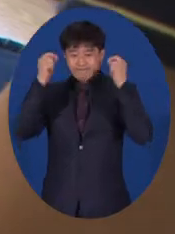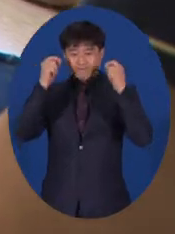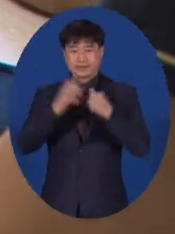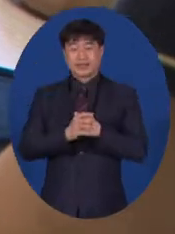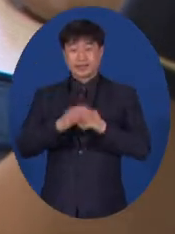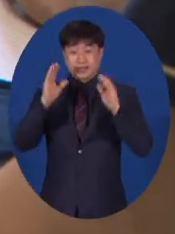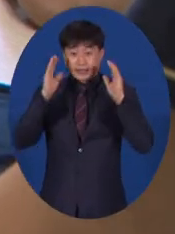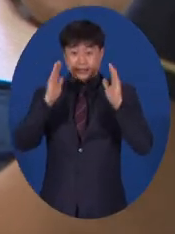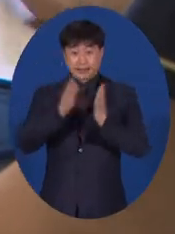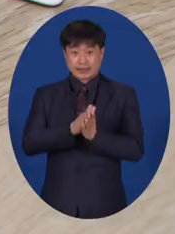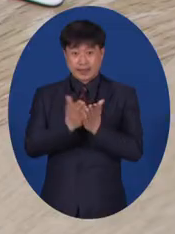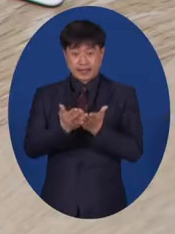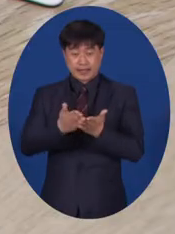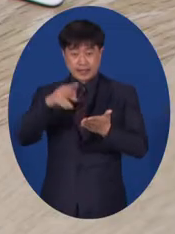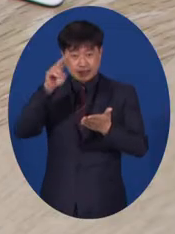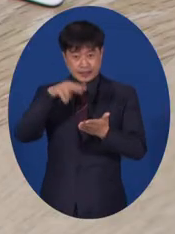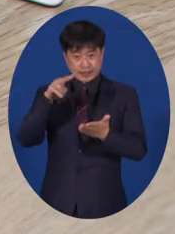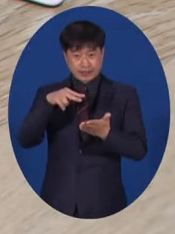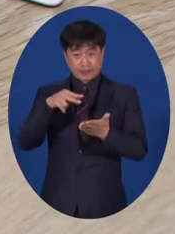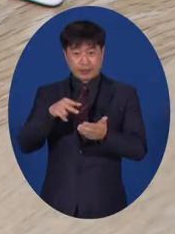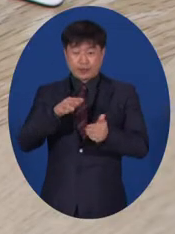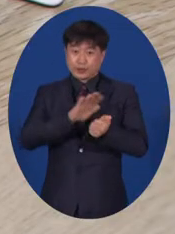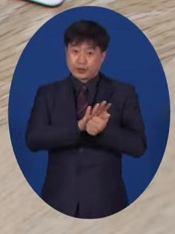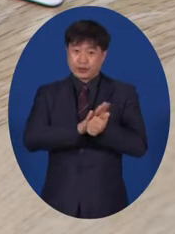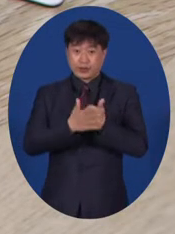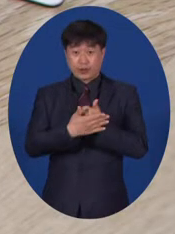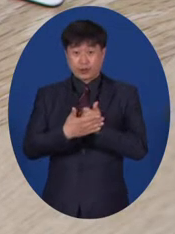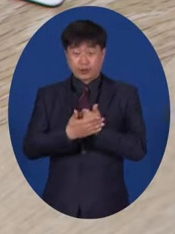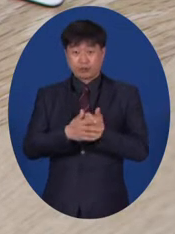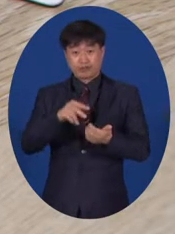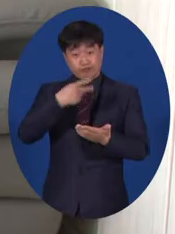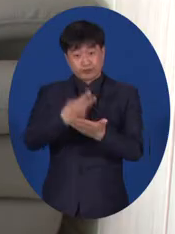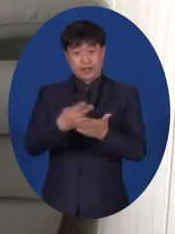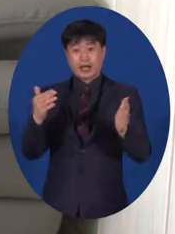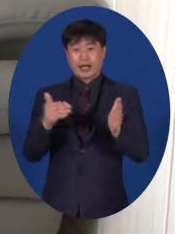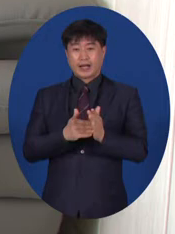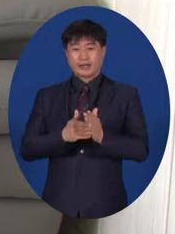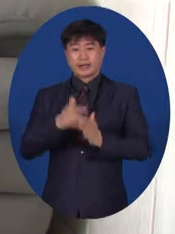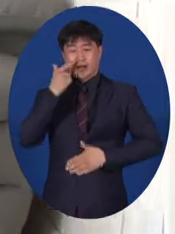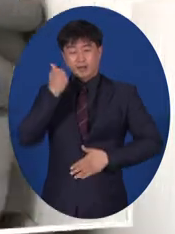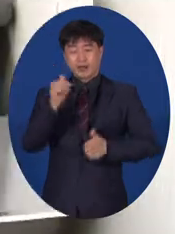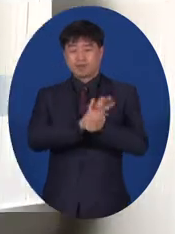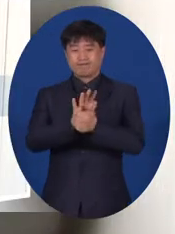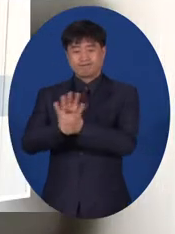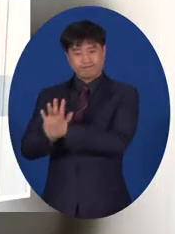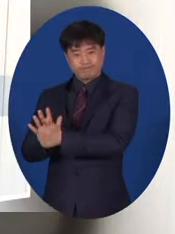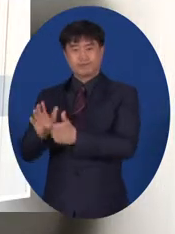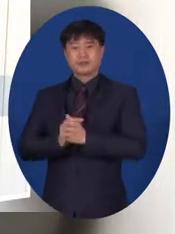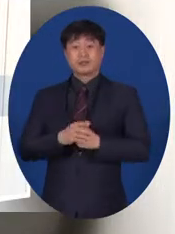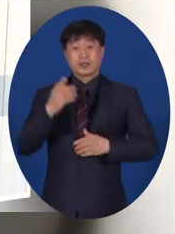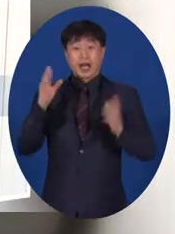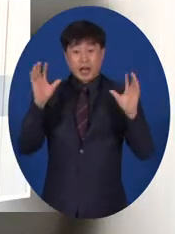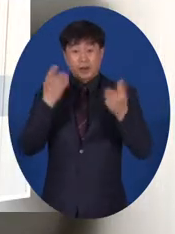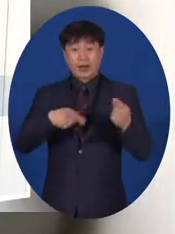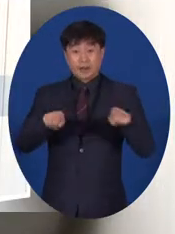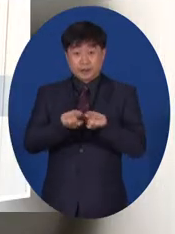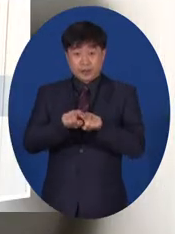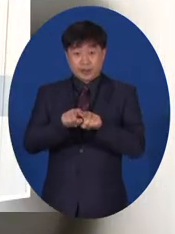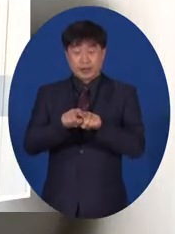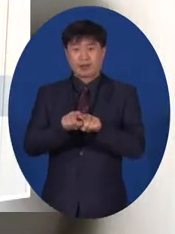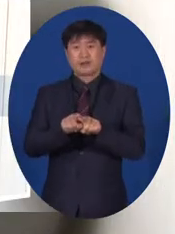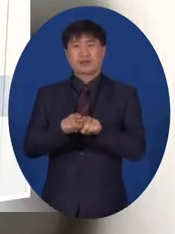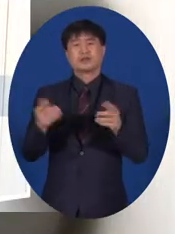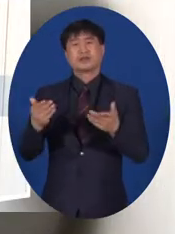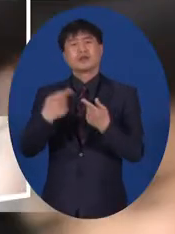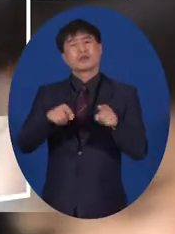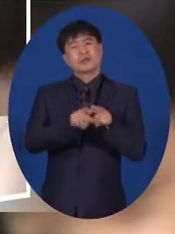읽고 씻겨 잠자리에 들기까지. 아빠 손이 안 닿는 곳이 없습니다. 아이랑 이제 하다 보면은 일과